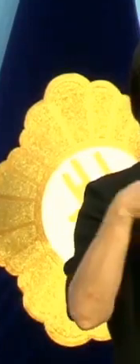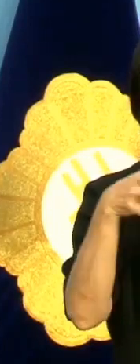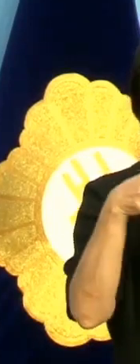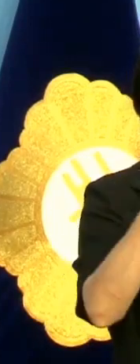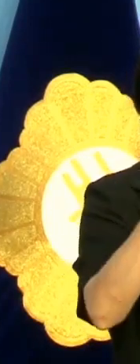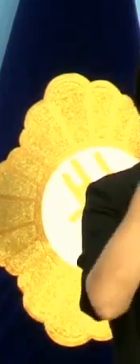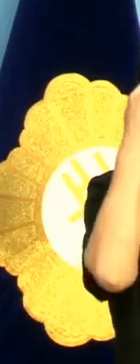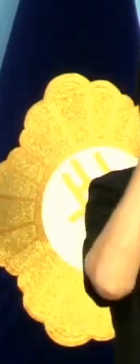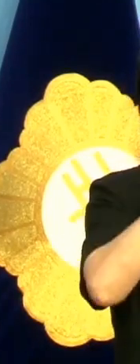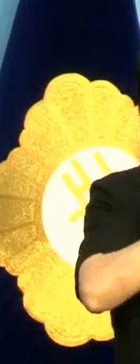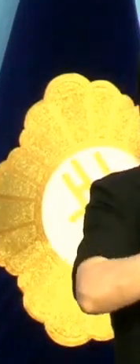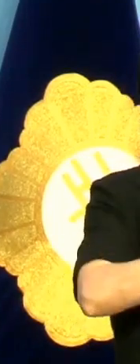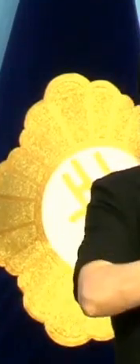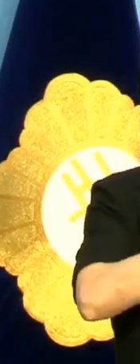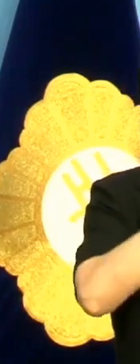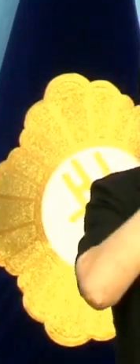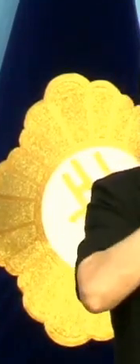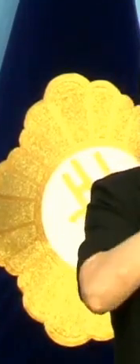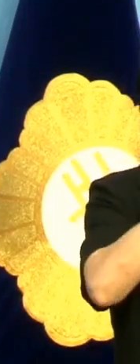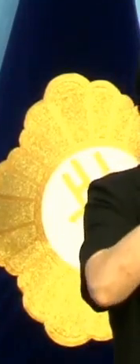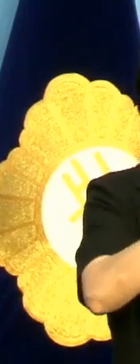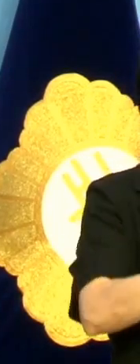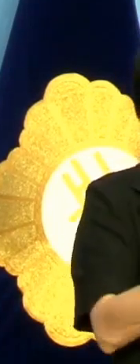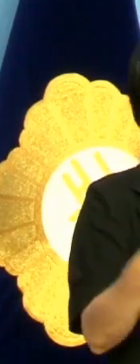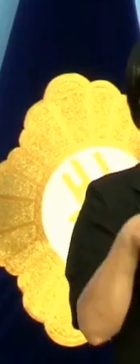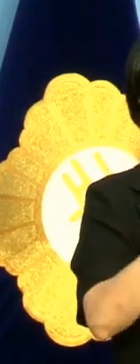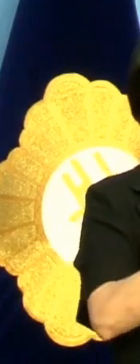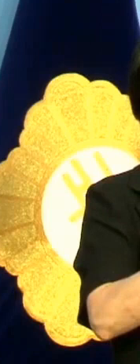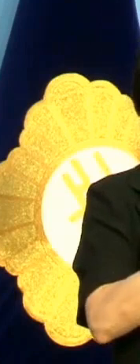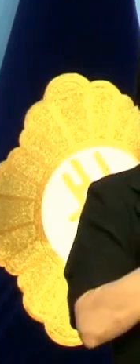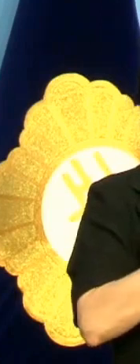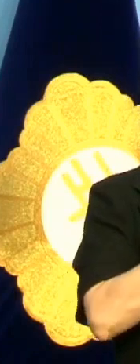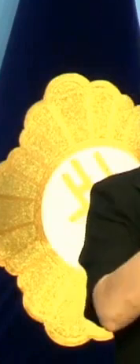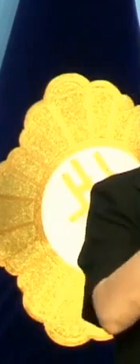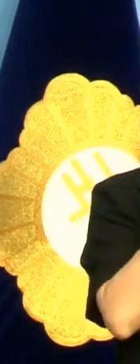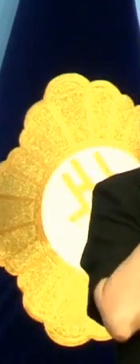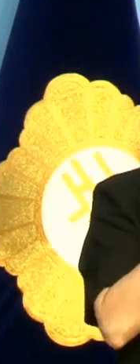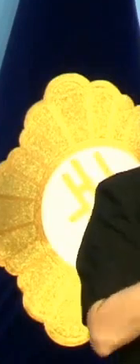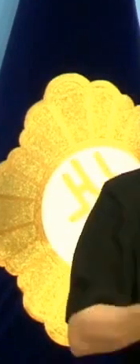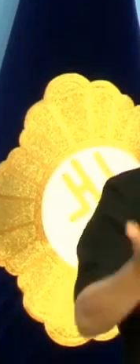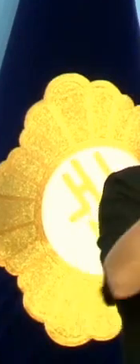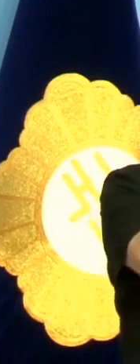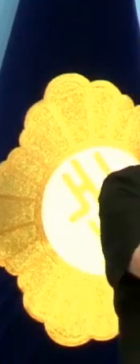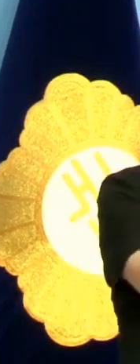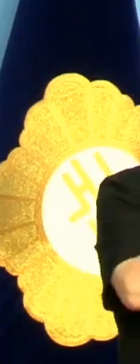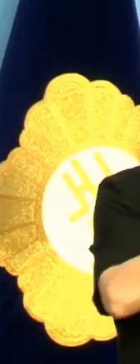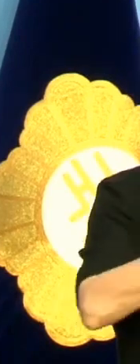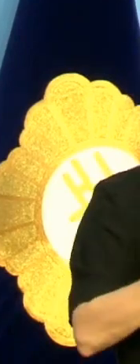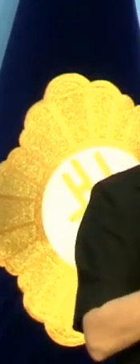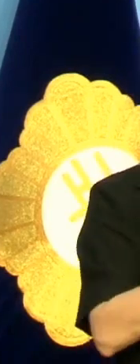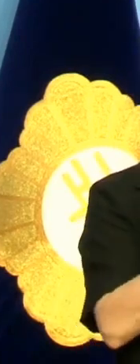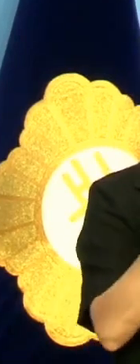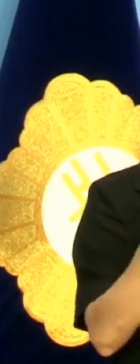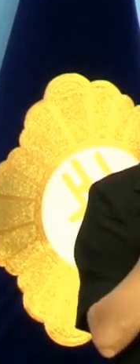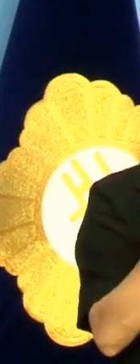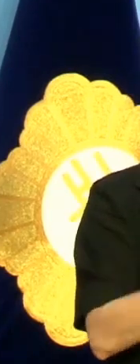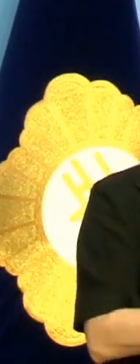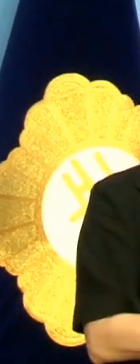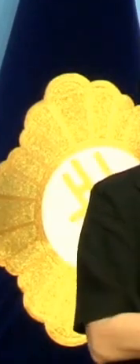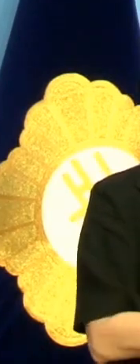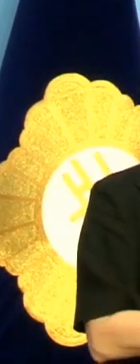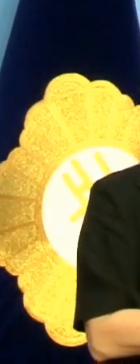슬기롭게 이 어려운 시간을 같이 보낼 수 있도록 어 기자인 들께서 2 많은 동료를